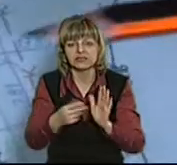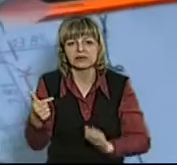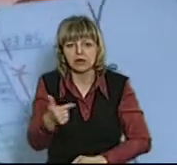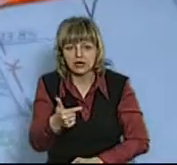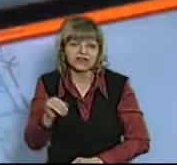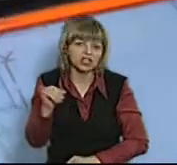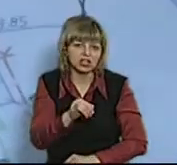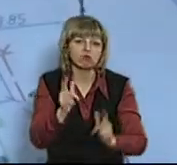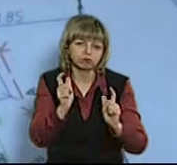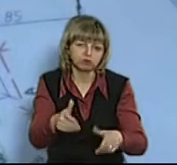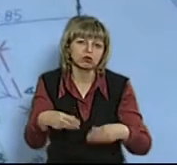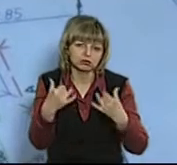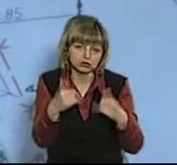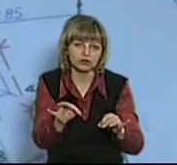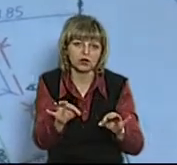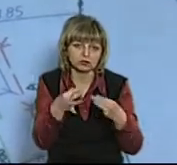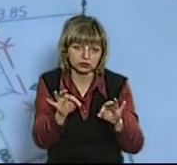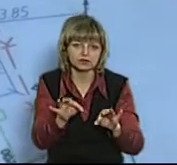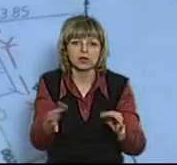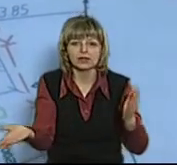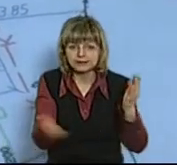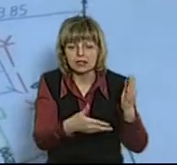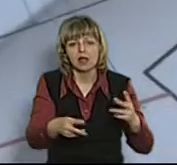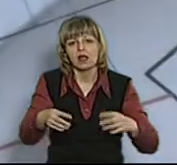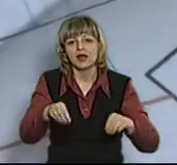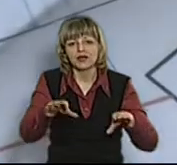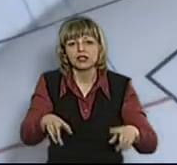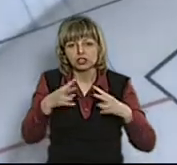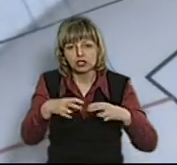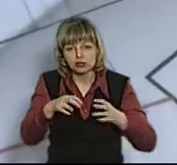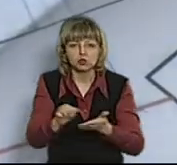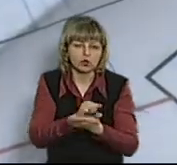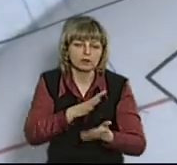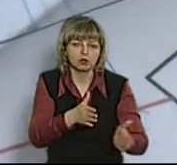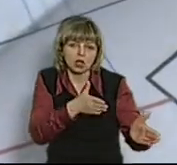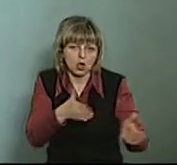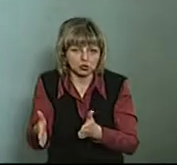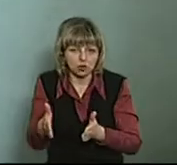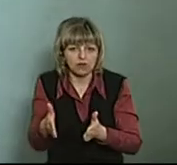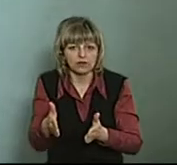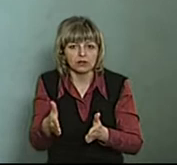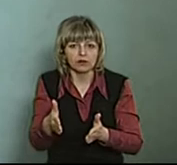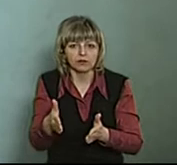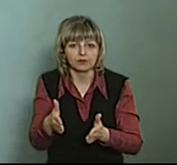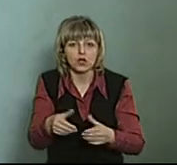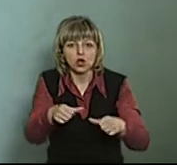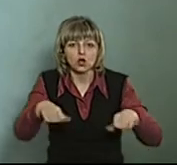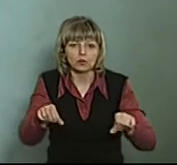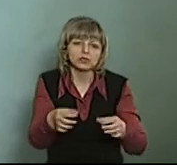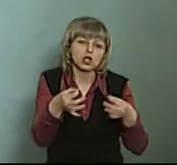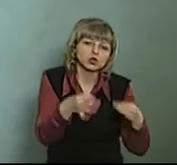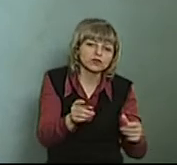гривень, і погодили їм знесення. Рішення, як вже розглядали ці документи, документи всі були готові. Тобто вже рішення комісії дозволити